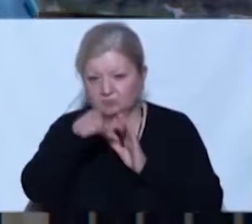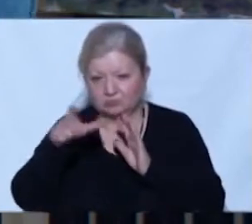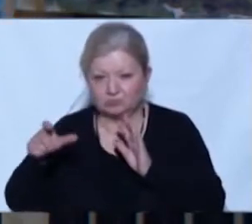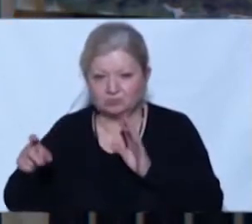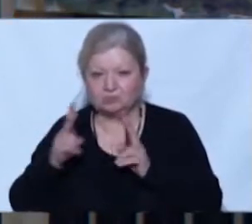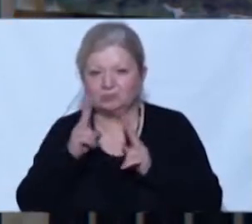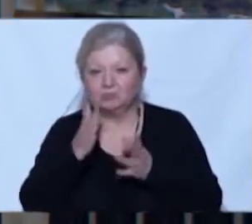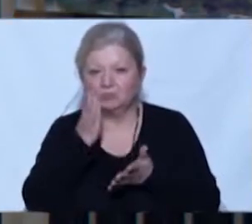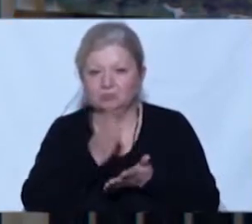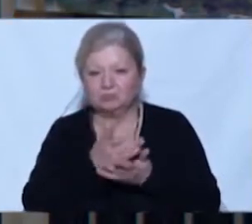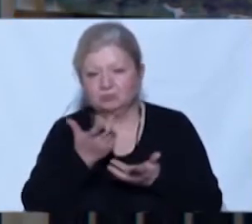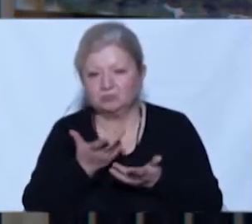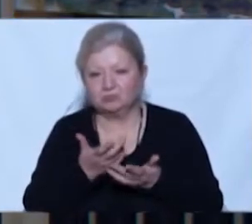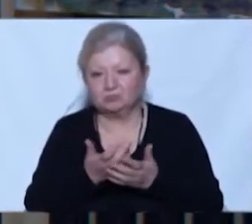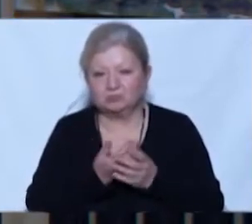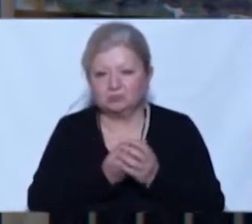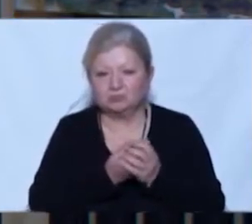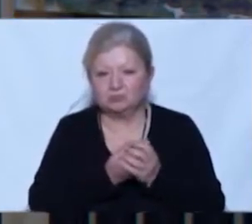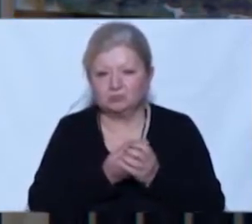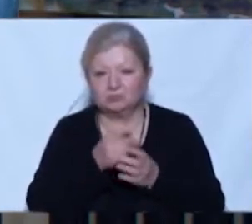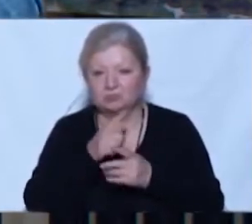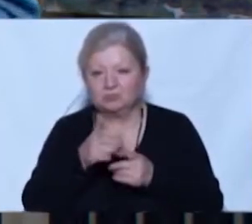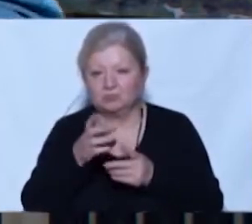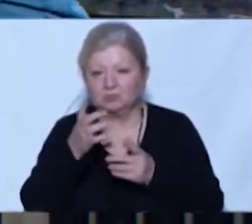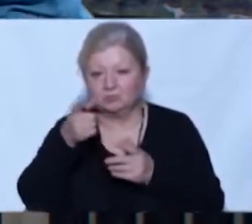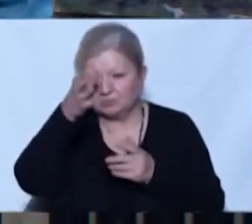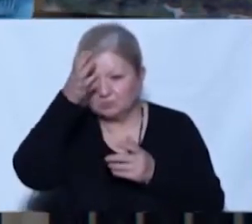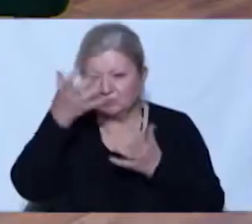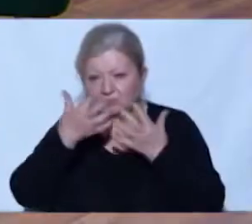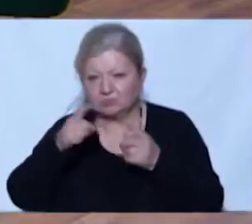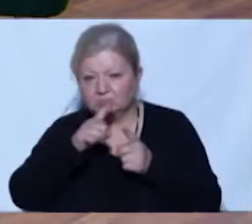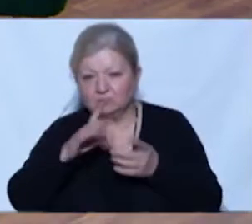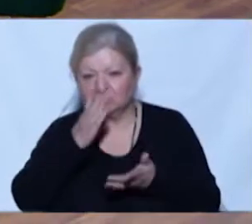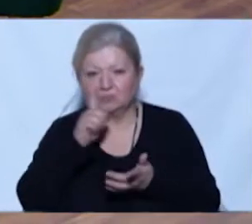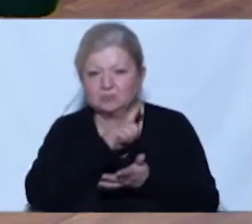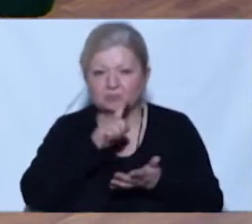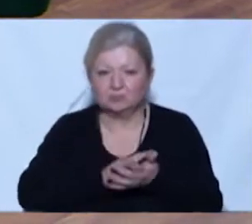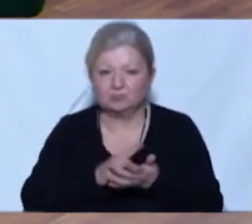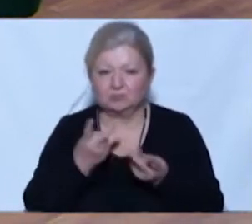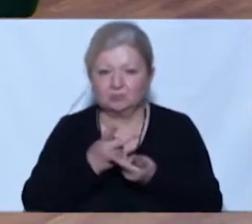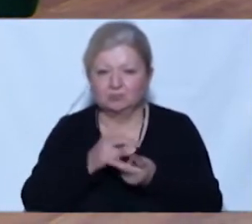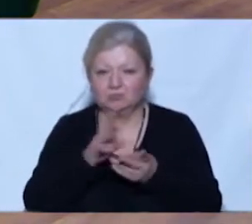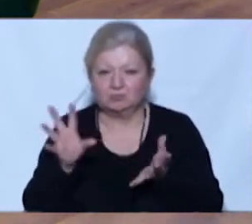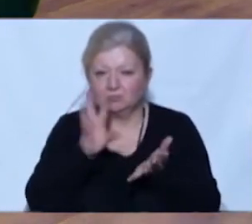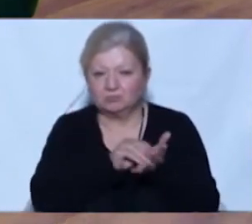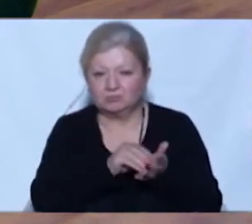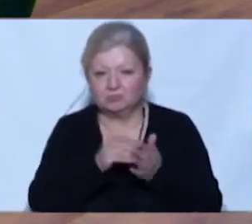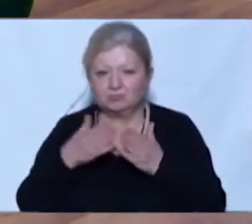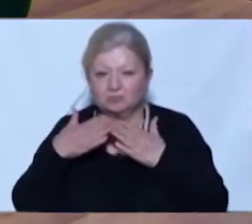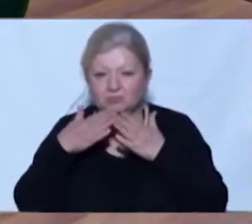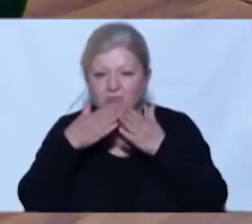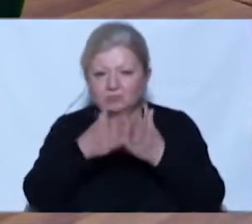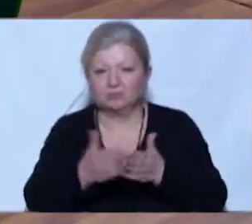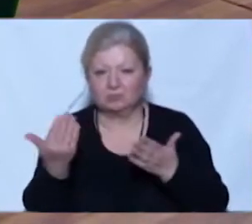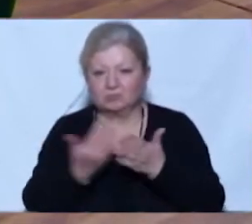რომ მასშტაბებელო სამეცნიერო ფაქტორის გარეშე, რომელშიც აუცილებლად უნდა ვთქვათ, რომ უდიდესი გემები იმ დროისათვის,